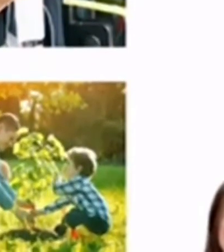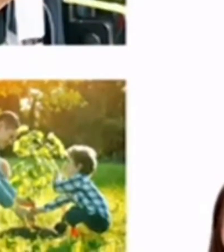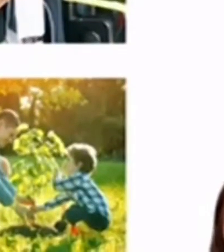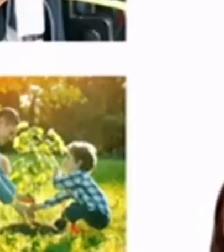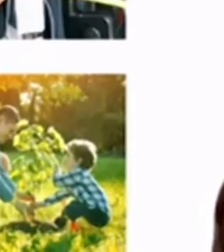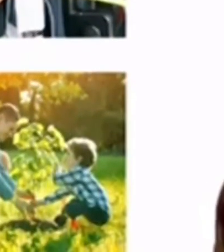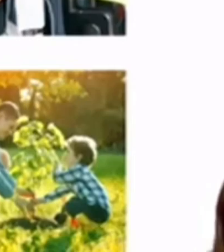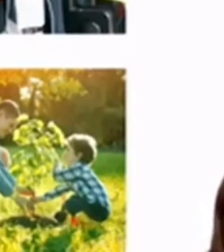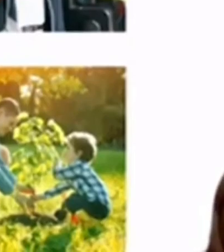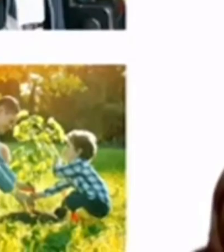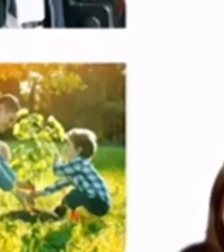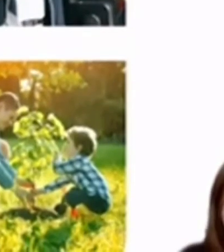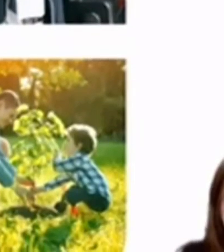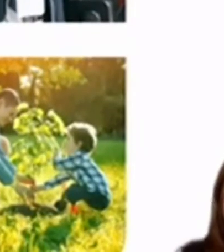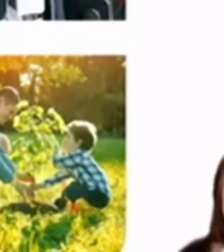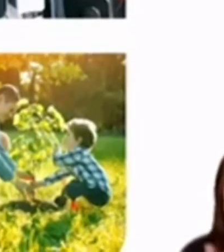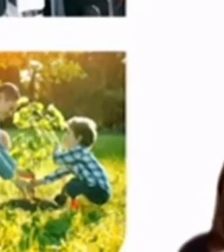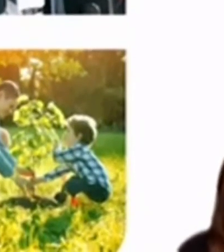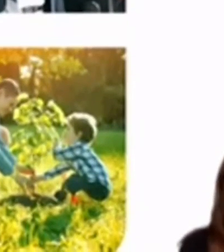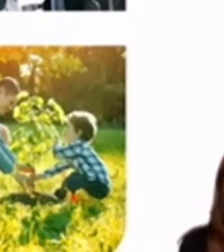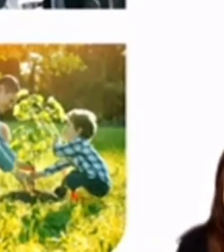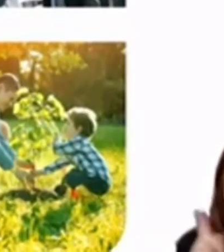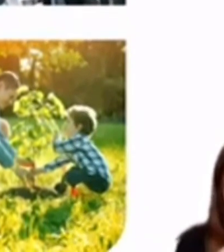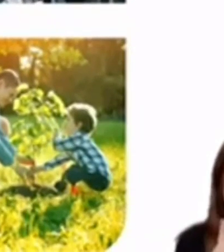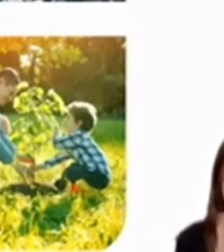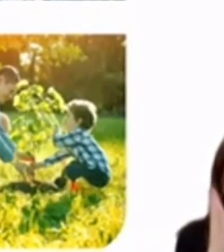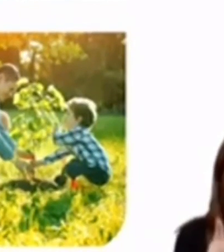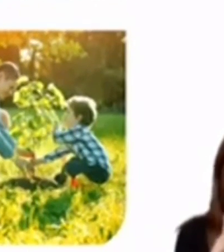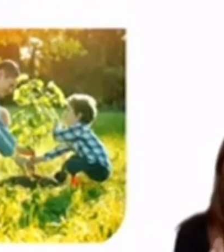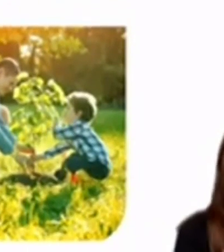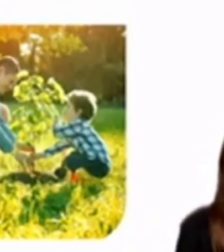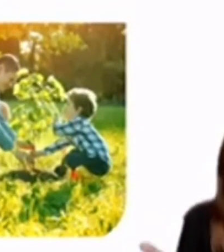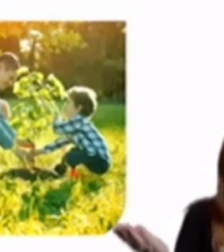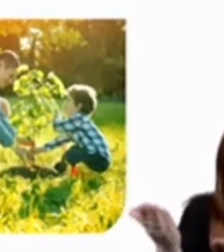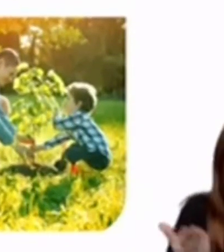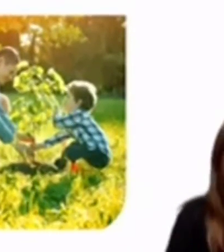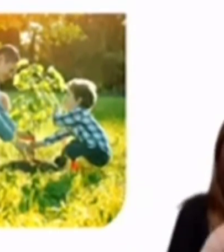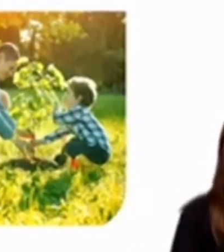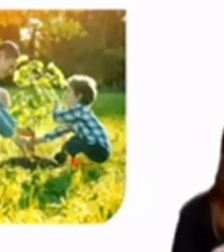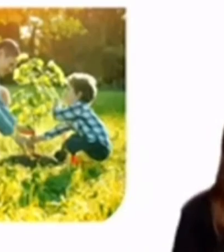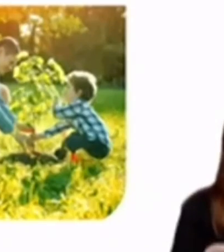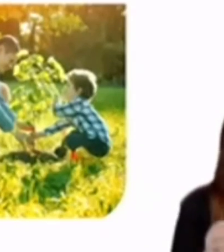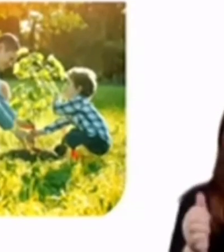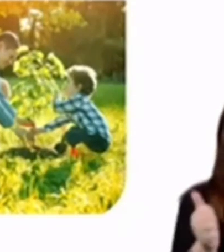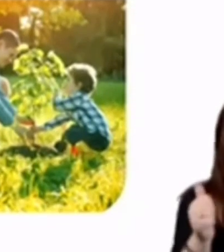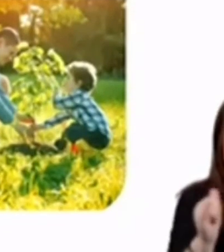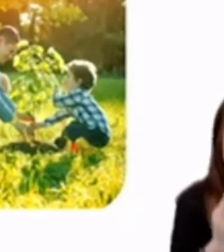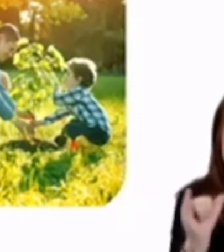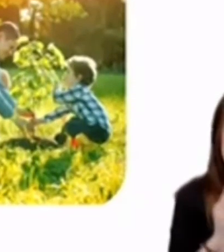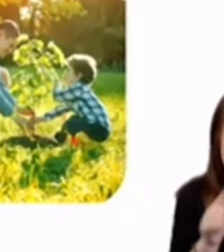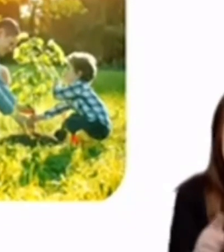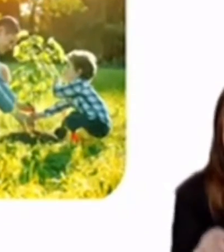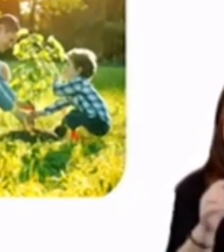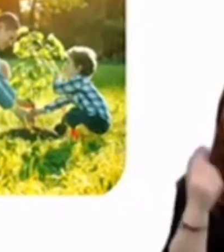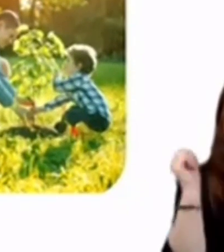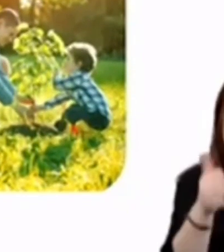ekspertami. To nie jest projekt urzędowy, to jest projekt, do którego zaprosiliśmy partnerów, ekspertów. To jest projekt, który odpowiada